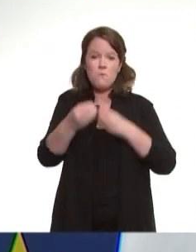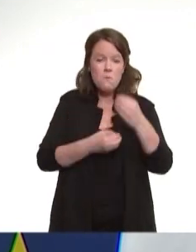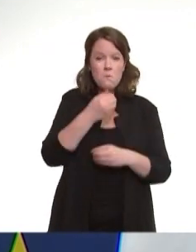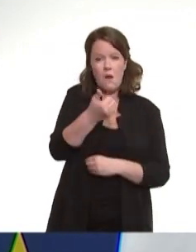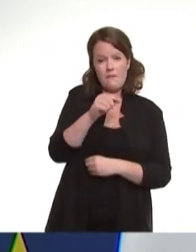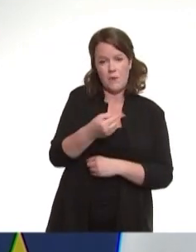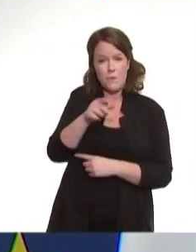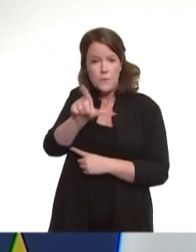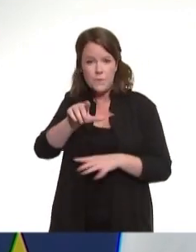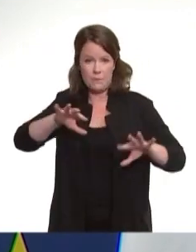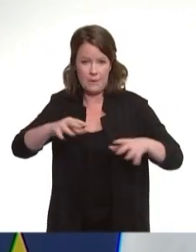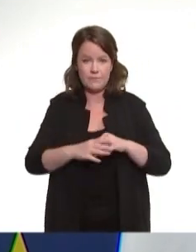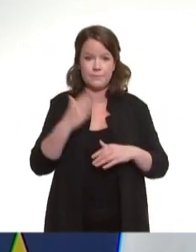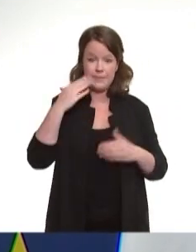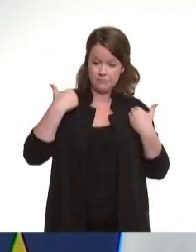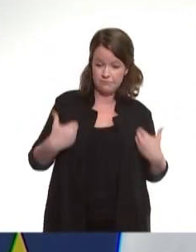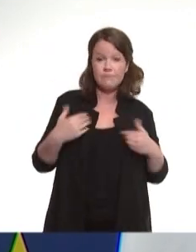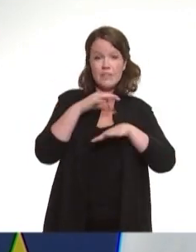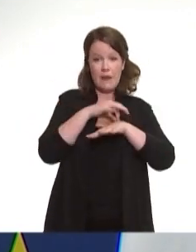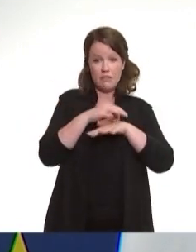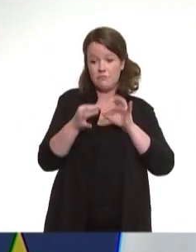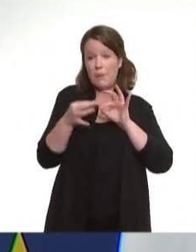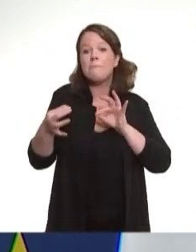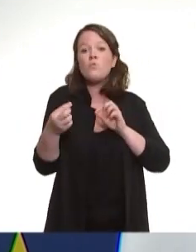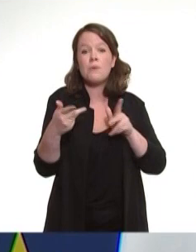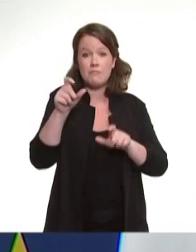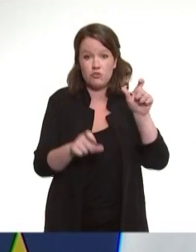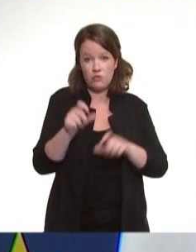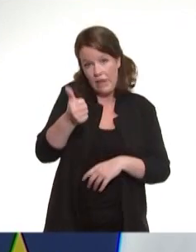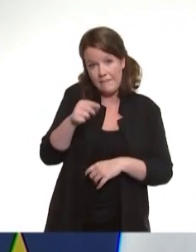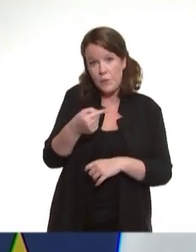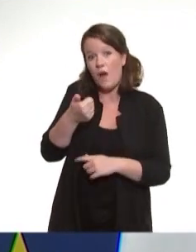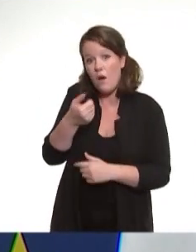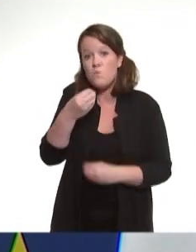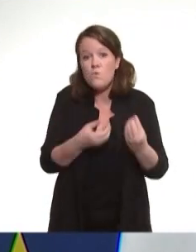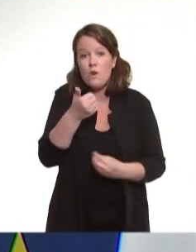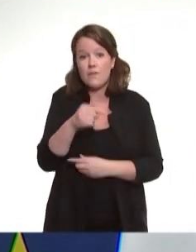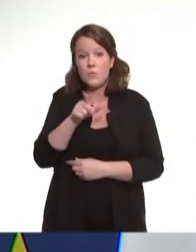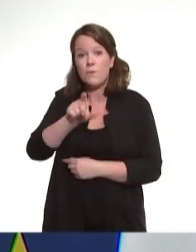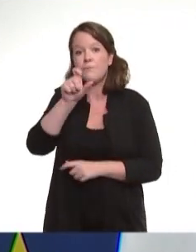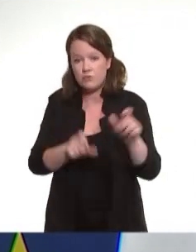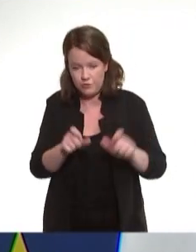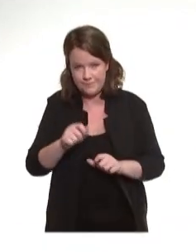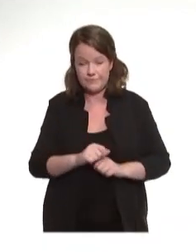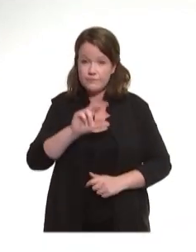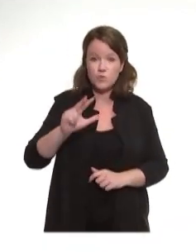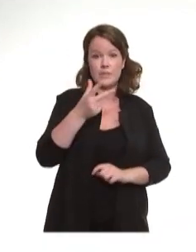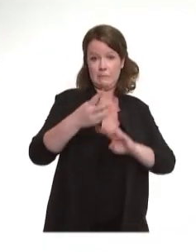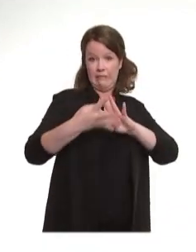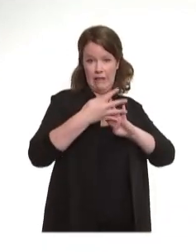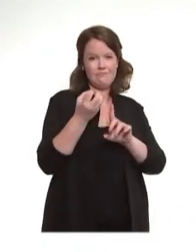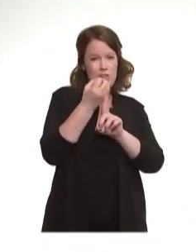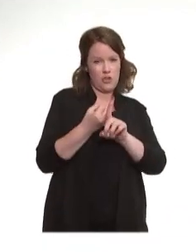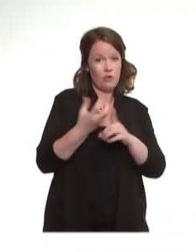je risque d'en contaminer 1,1 ou 1,2 personnes troisième indicateur c'est le taux de positivité des tests